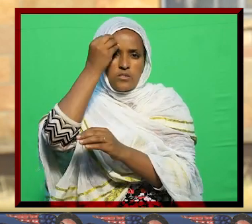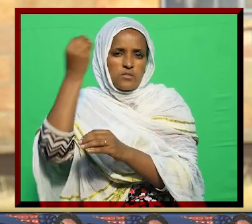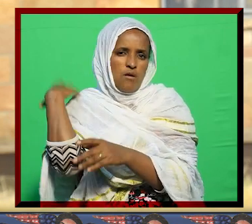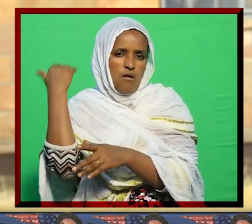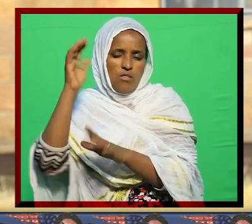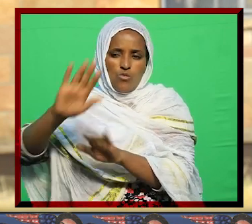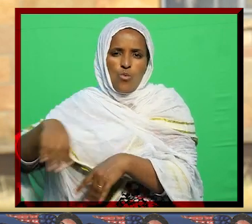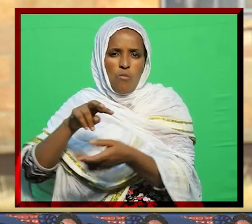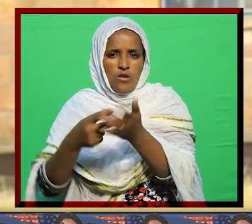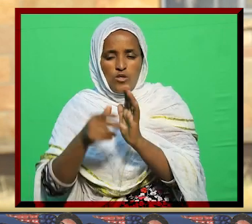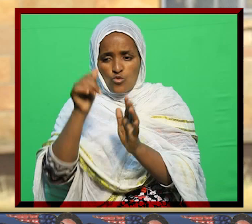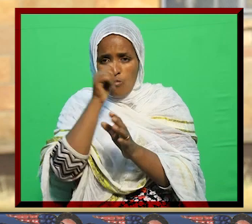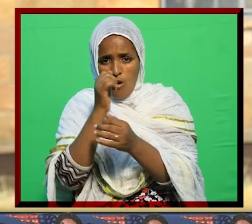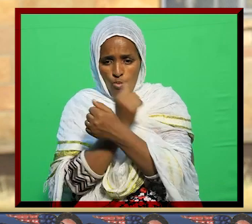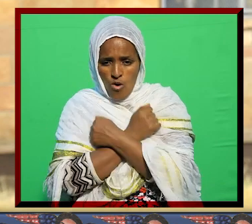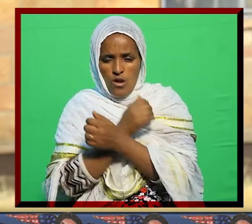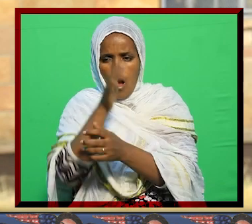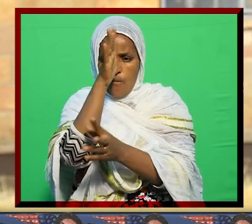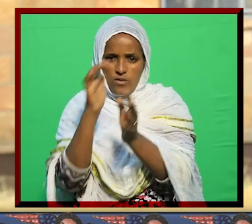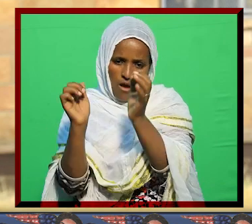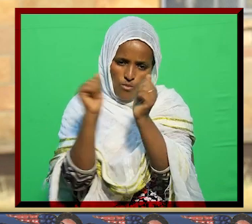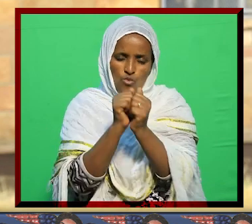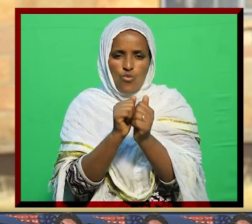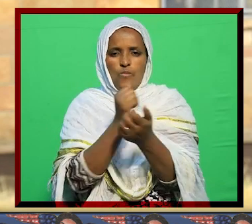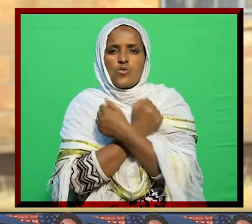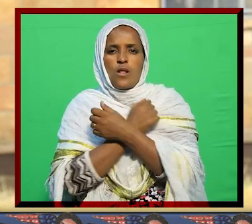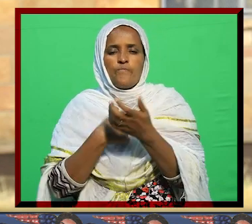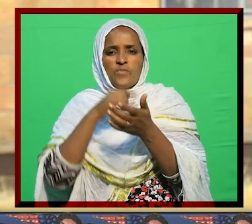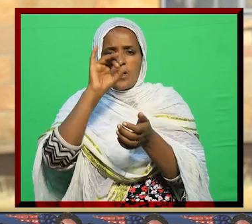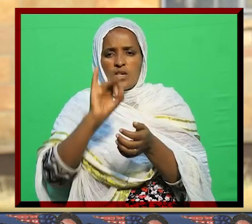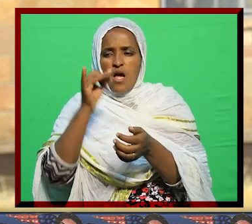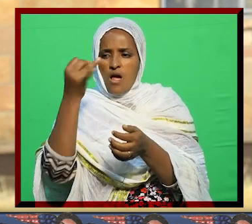በቃ። ኢትዮጵያን መውደድ ካለብን እስከ አባቶቻችን ድረስ ነው። ላሊበላን እኮ